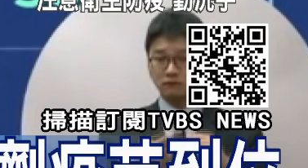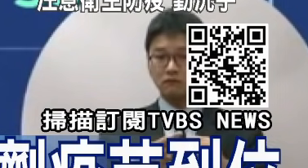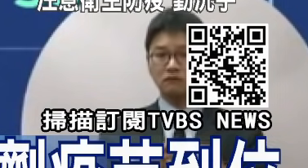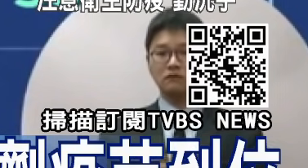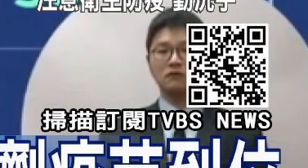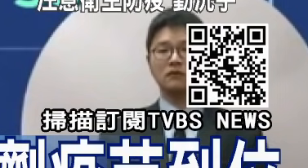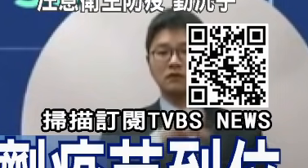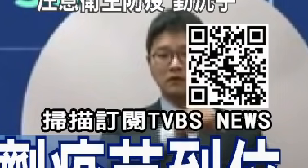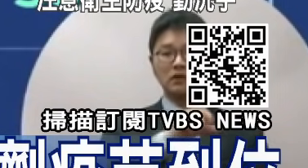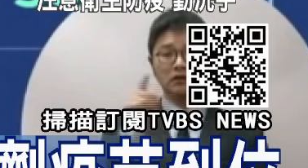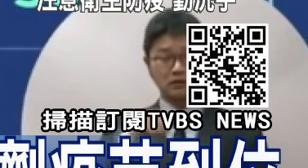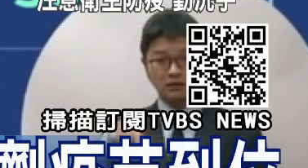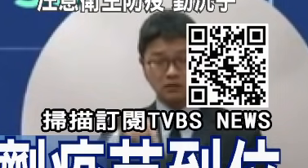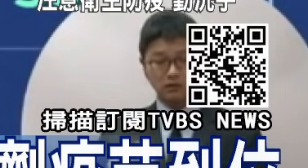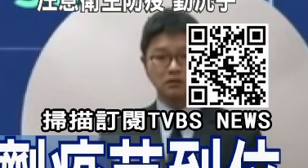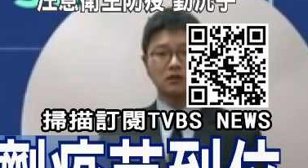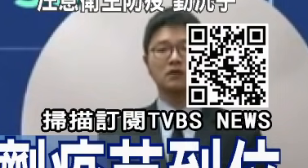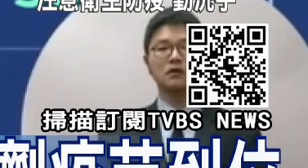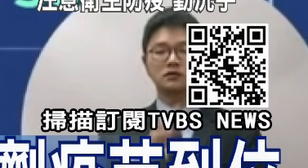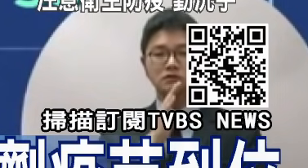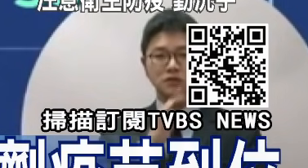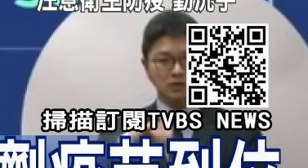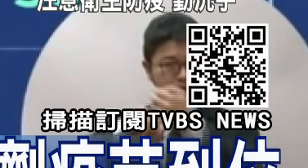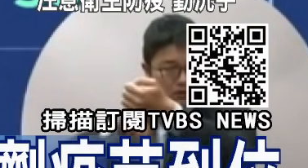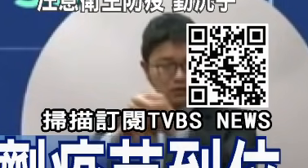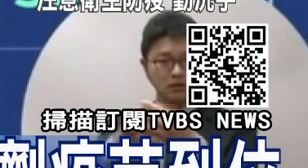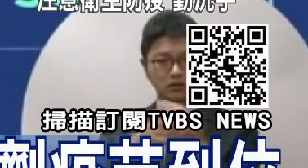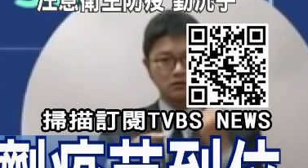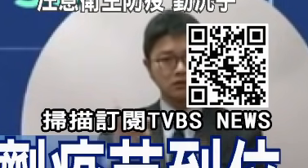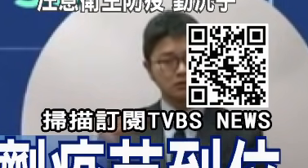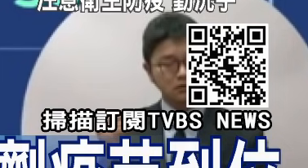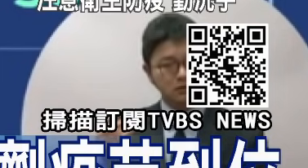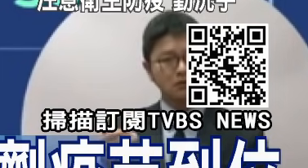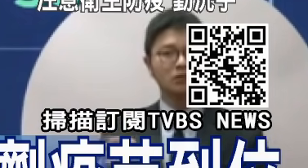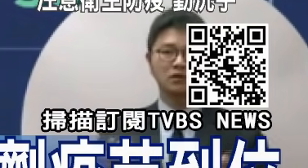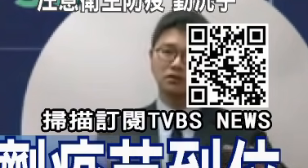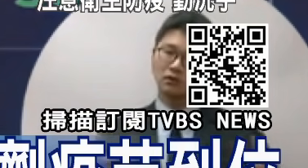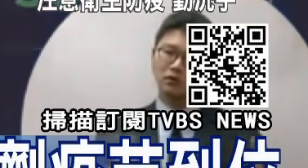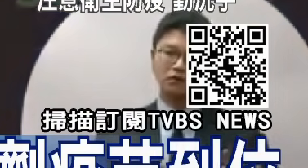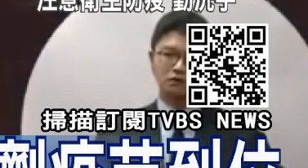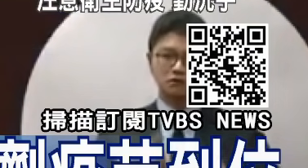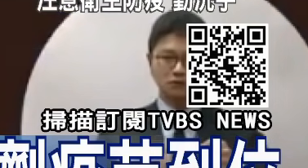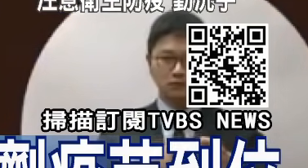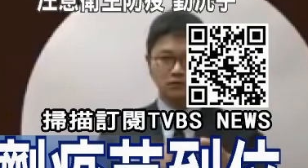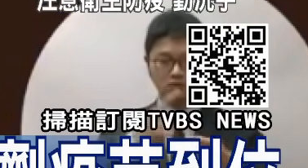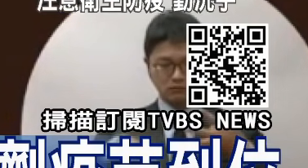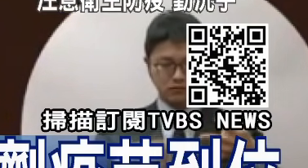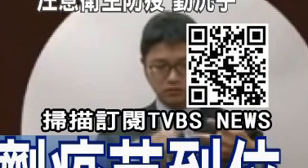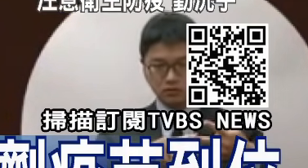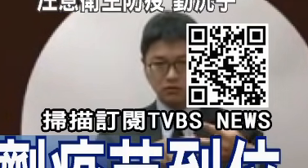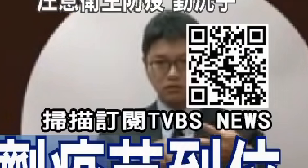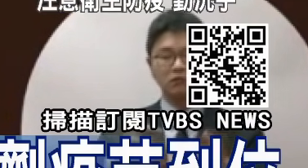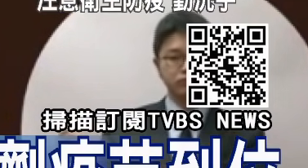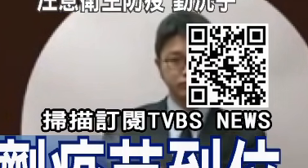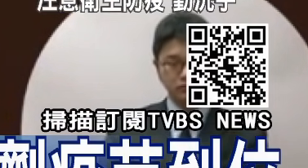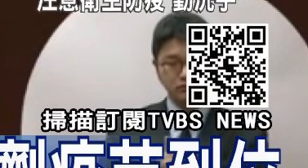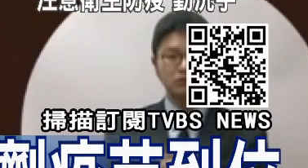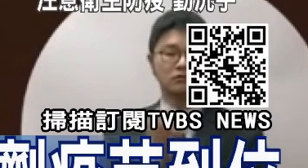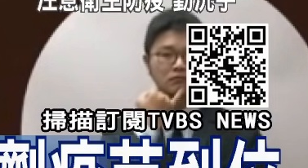疫苗我们购得1000万剂，大概在今年第二季可以获